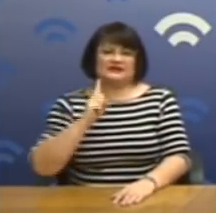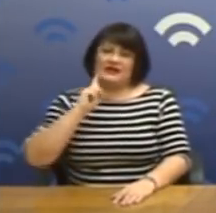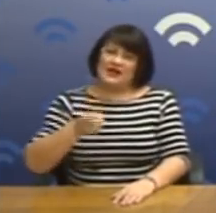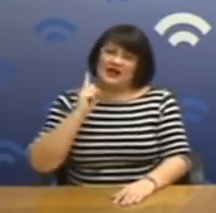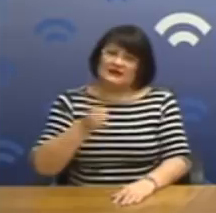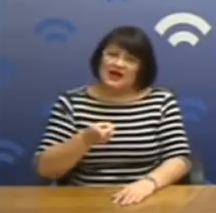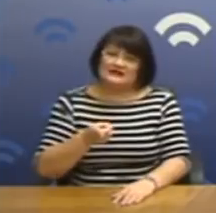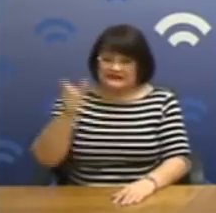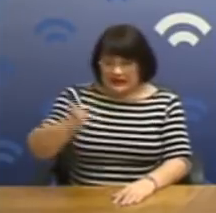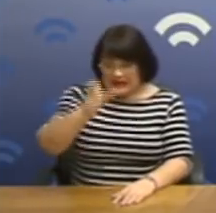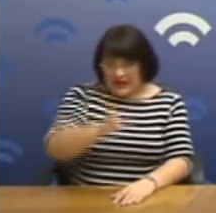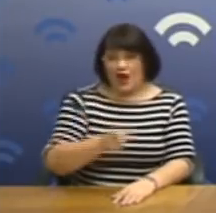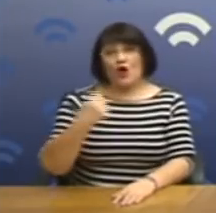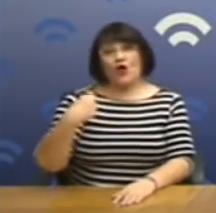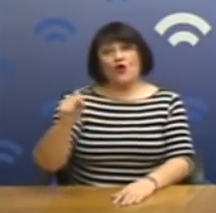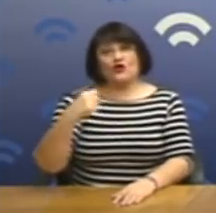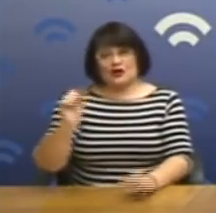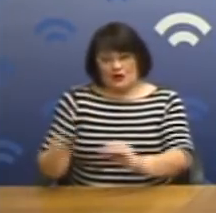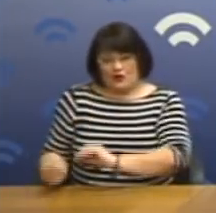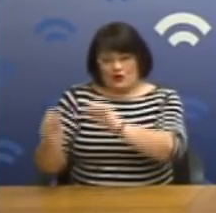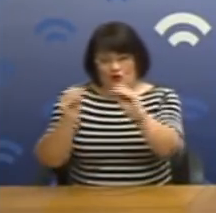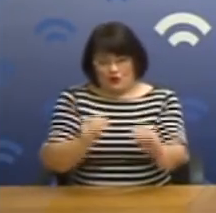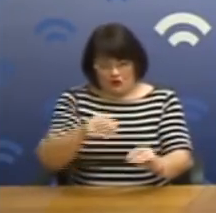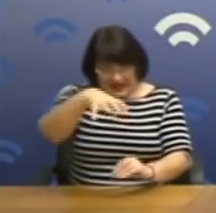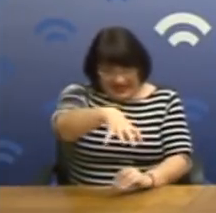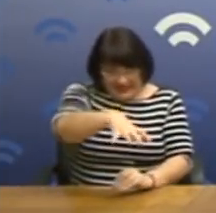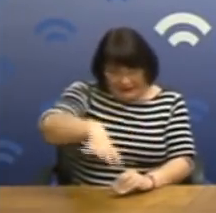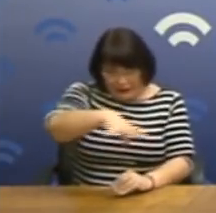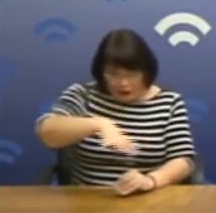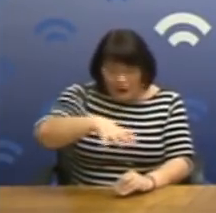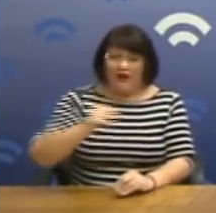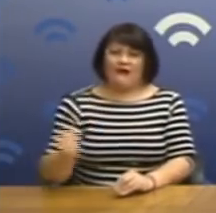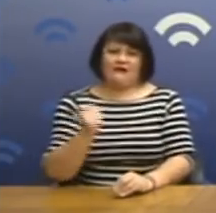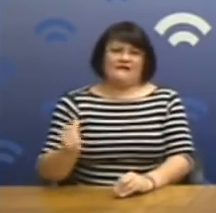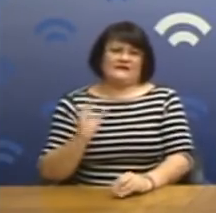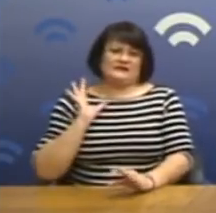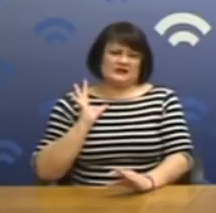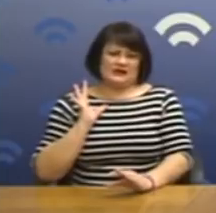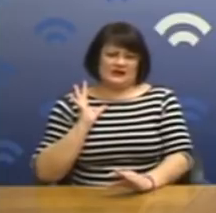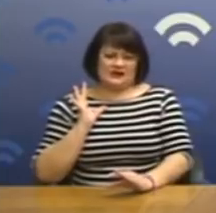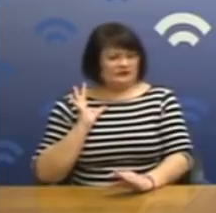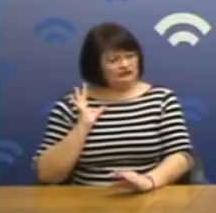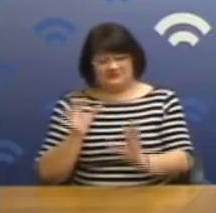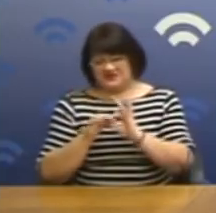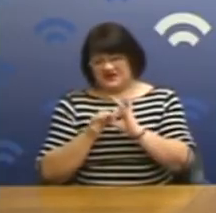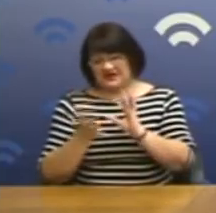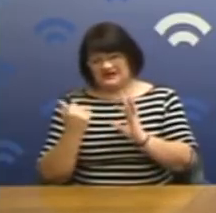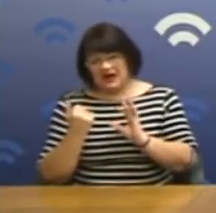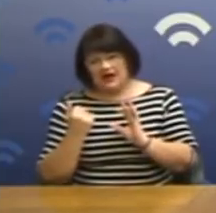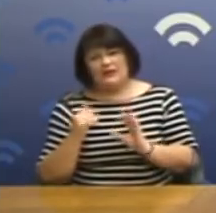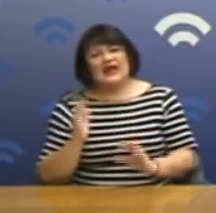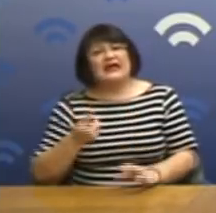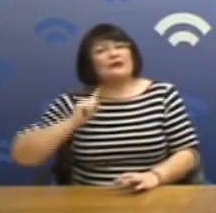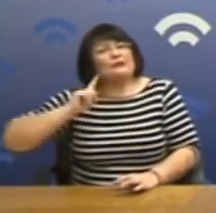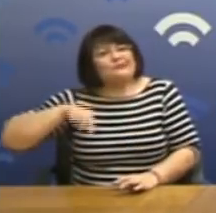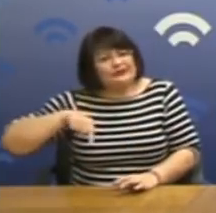φέρνουν αντίρρηση στη μεταφορά τους σε συγκεκριμένη δομή, για όσους δεν συνεργάζονται με τις αρχές ή και για την παραμικρή